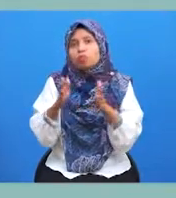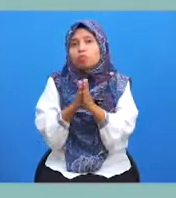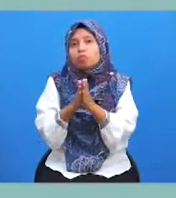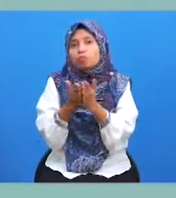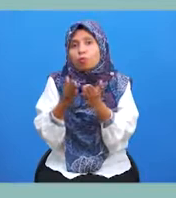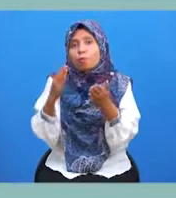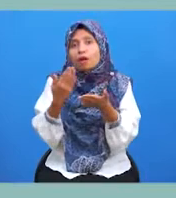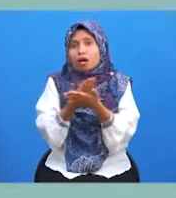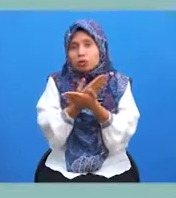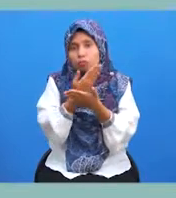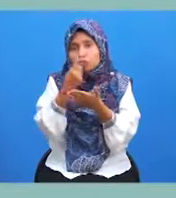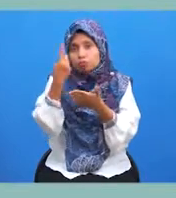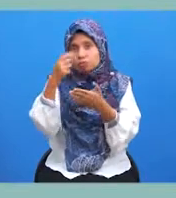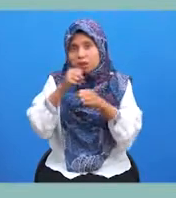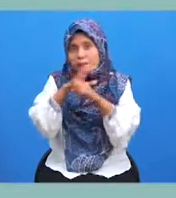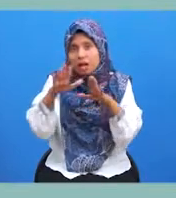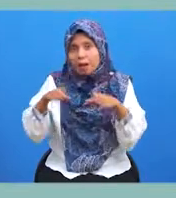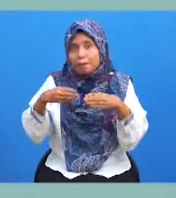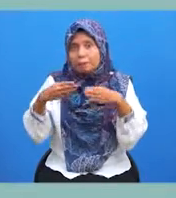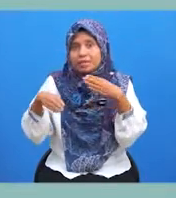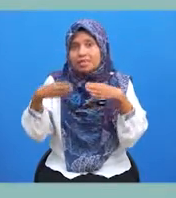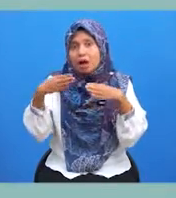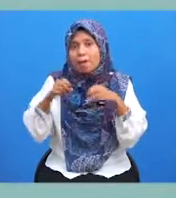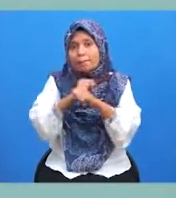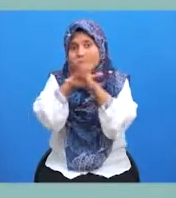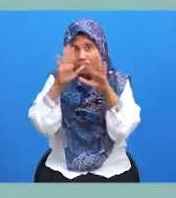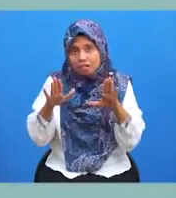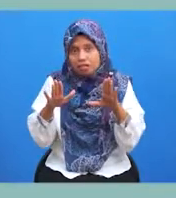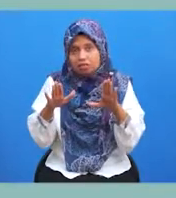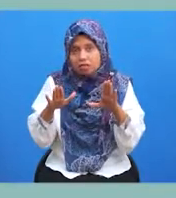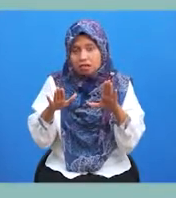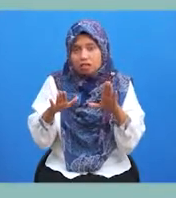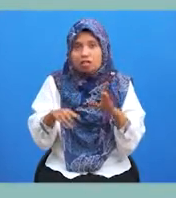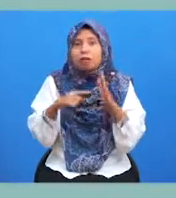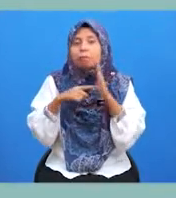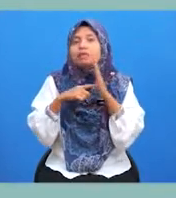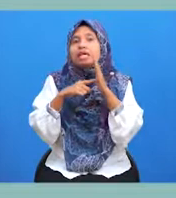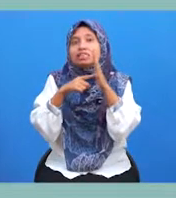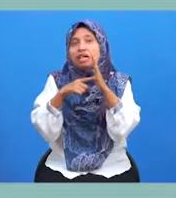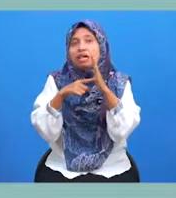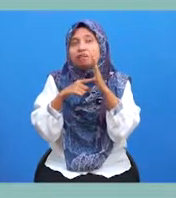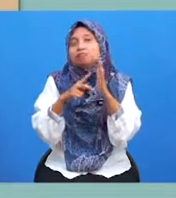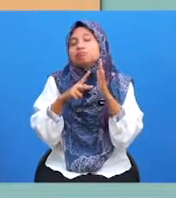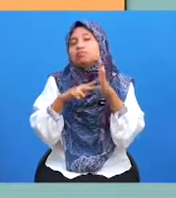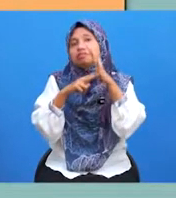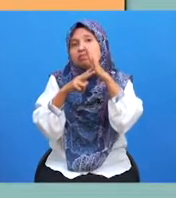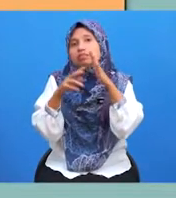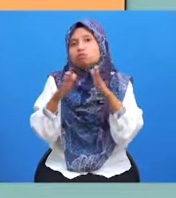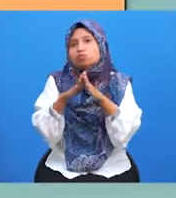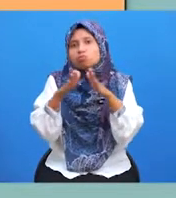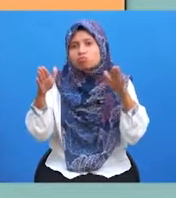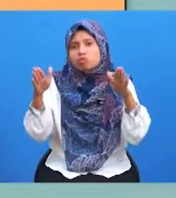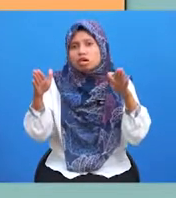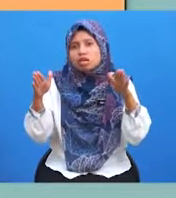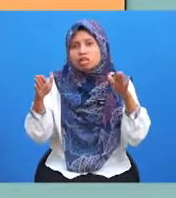bidang penyiaran. Di samping itu, pelancaran satelit yang pertama ini juga membuka